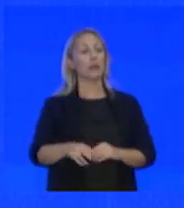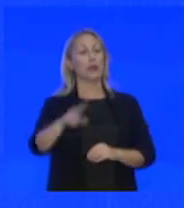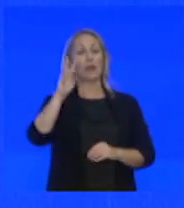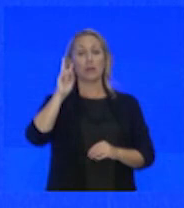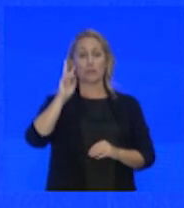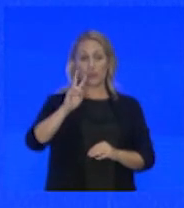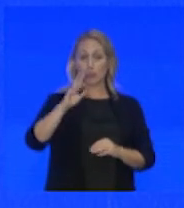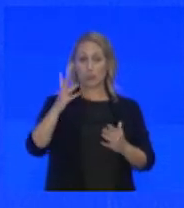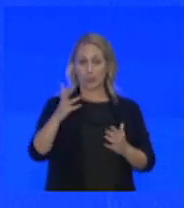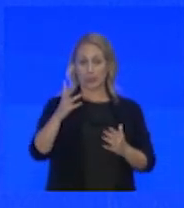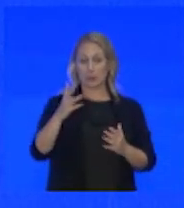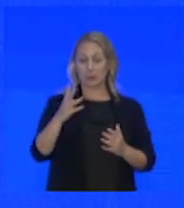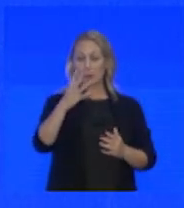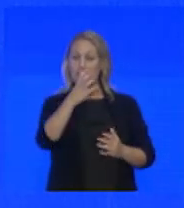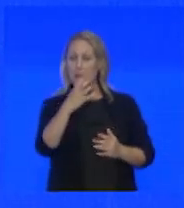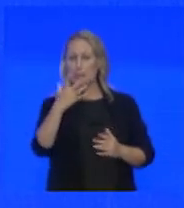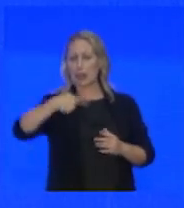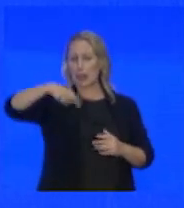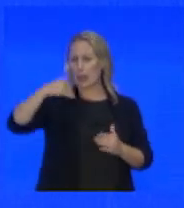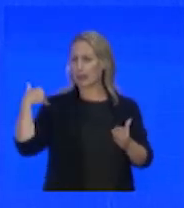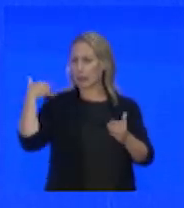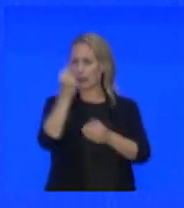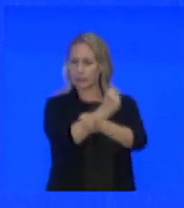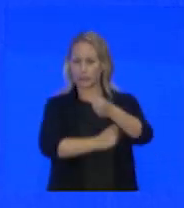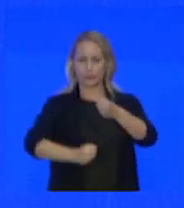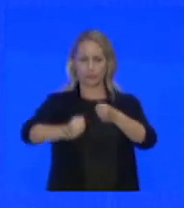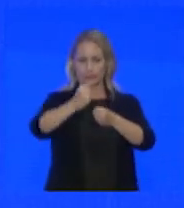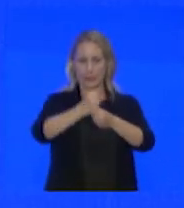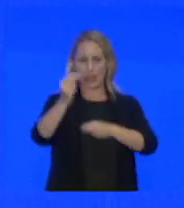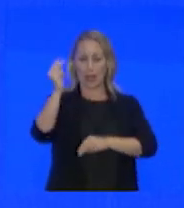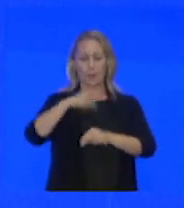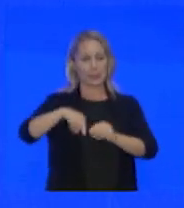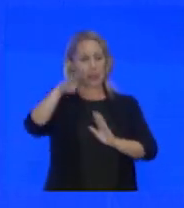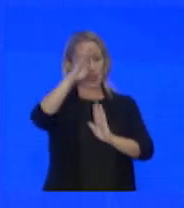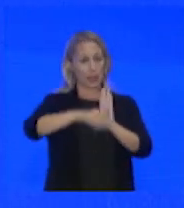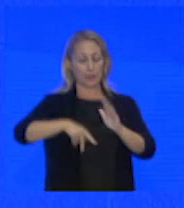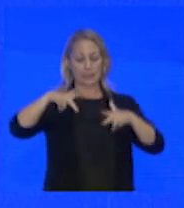μόλις 45 μέρες μετά τις προγραμματικές